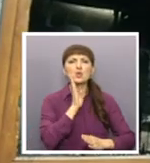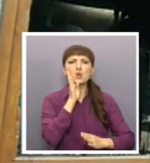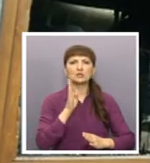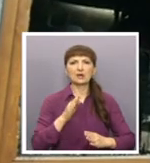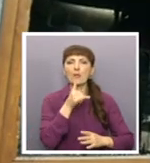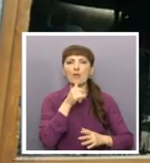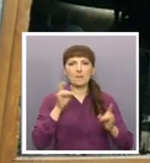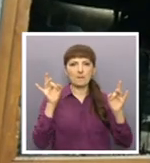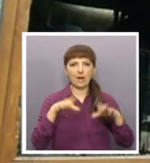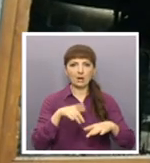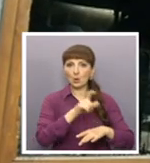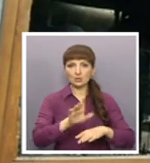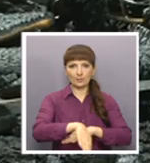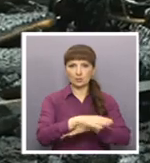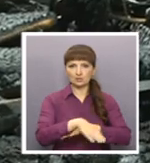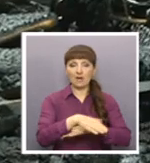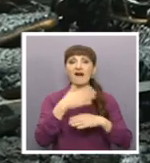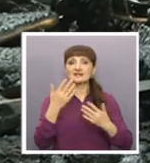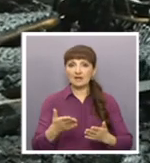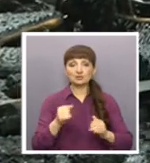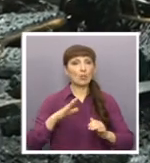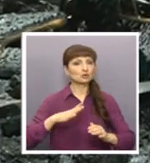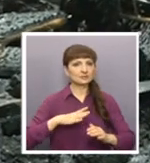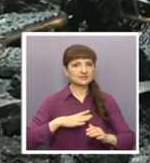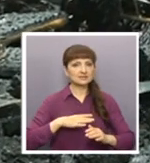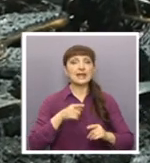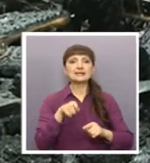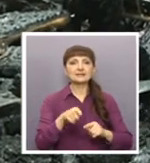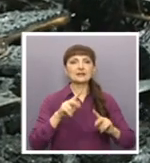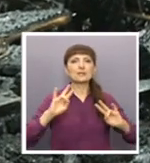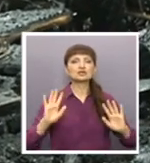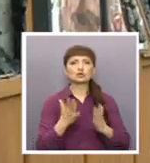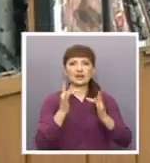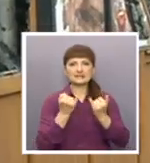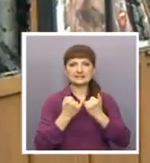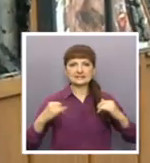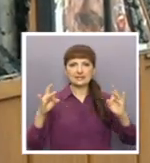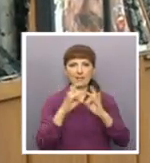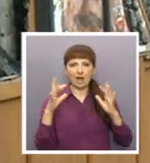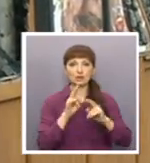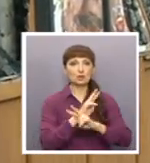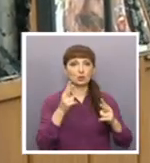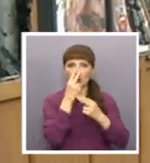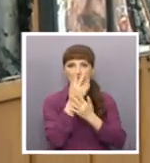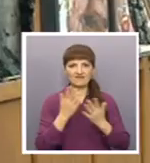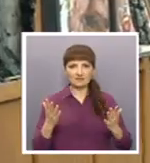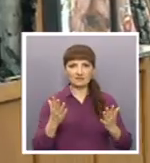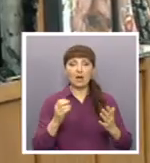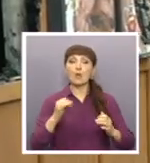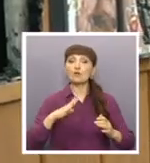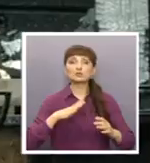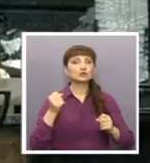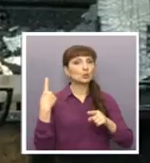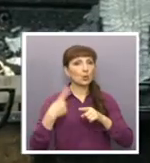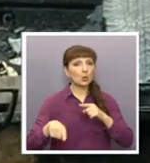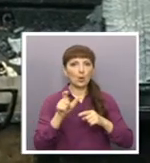питейном заведении персонала не было, а значит, вполне возможно, что где-то произошло замыкание, которое никто не видел. Впрочем, нельзя исключать